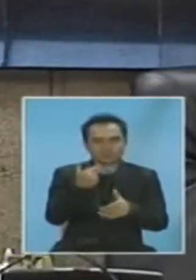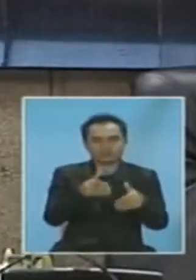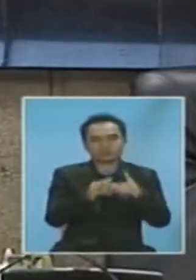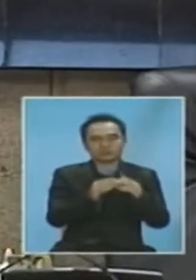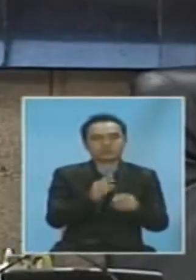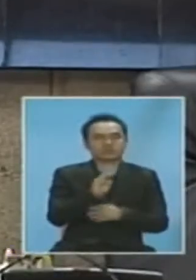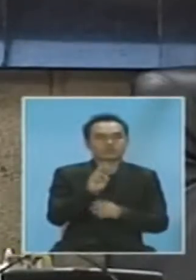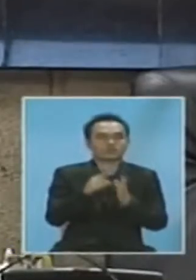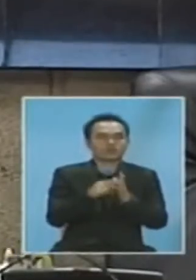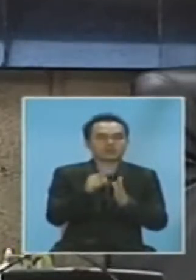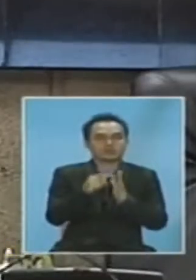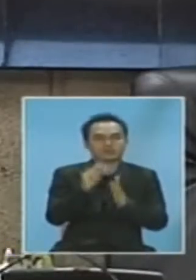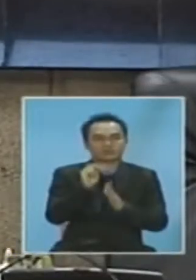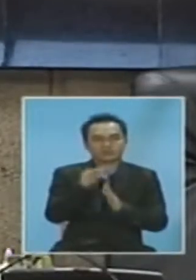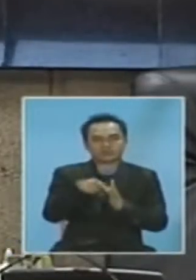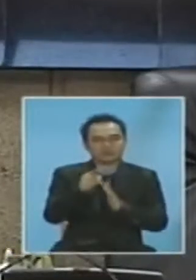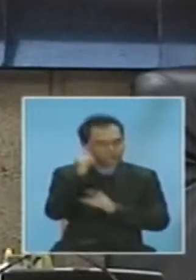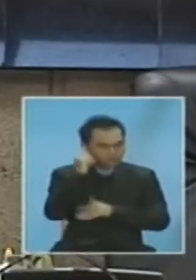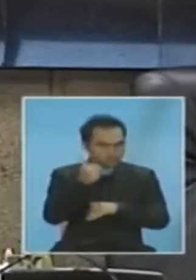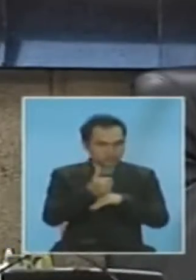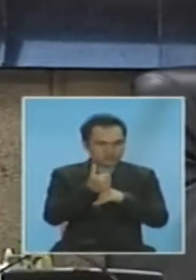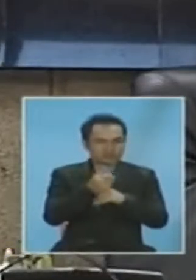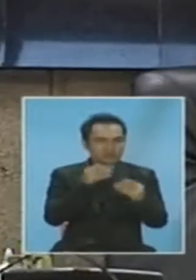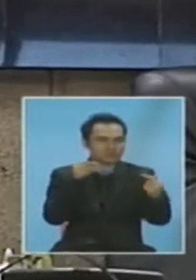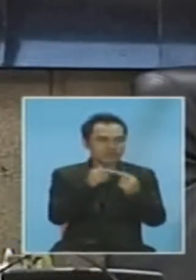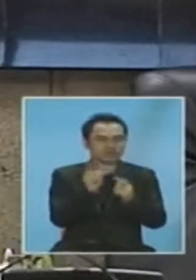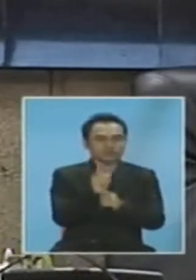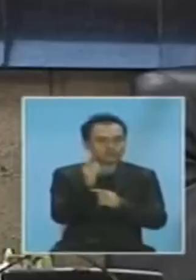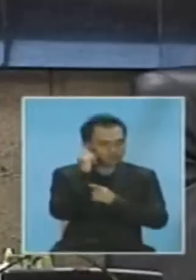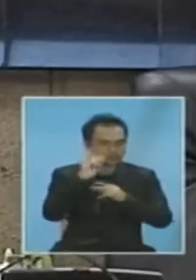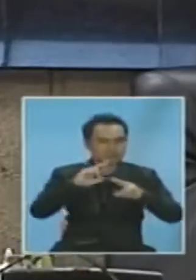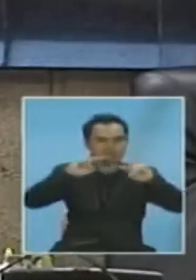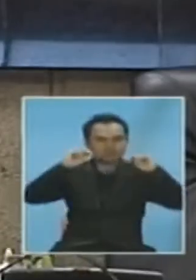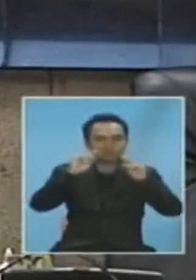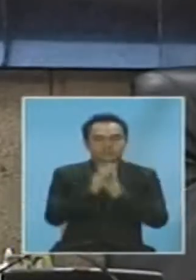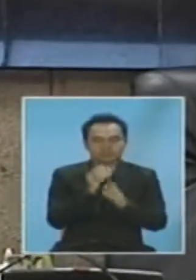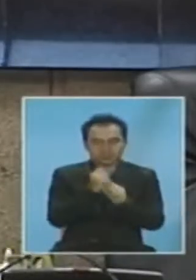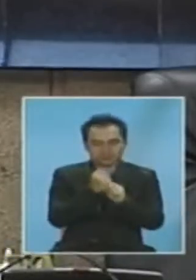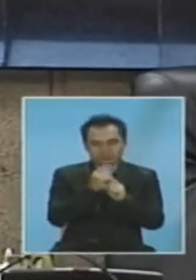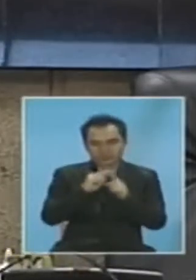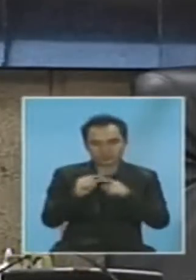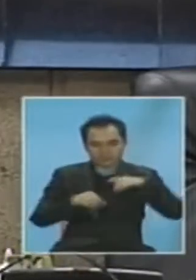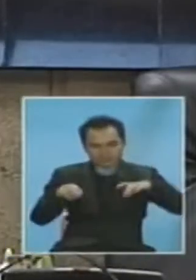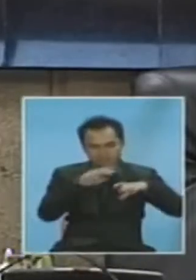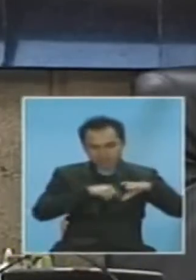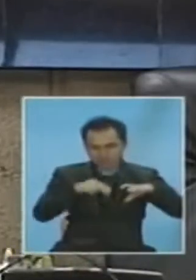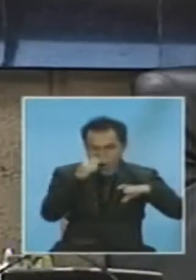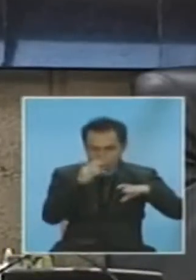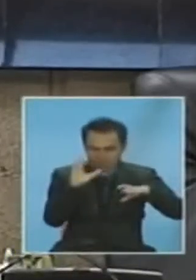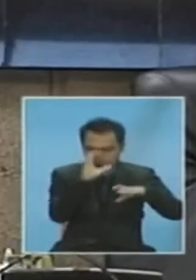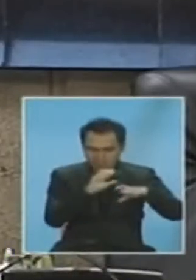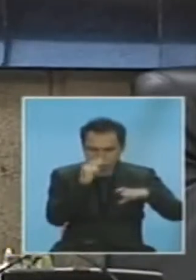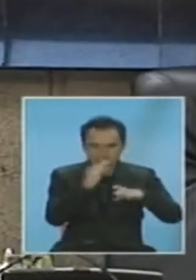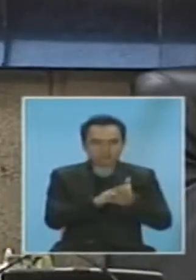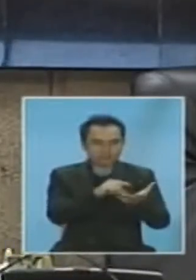รรัฐมนตรีประจำสำนักนายกรัฐมนตรีและหน่วยงานที่เกี่ยวข้องค่ะเพื่อที่จะรวบรวมข้อเส